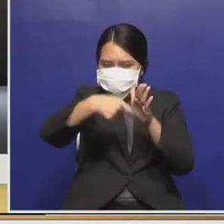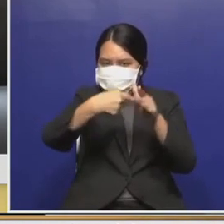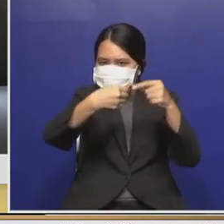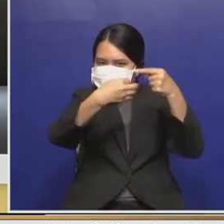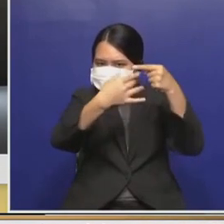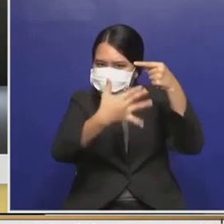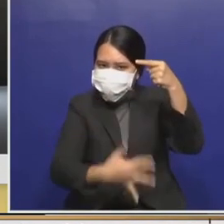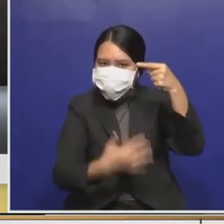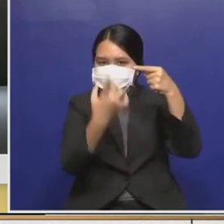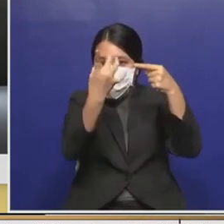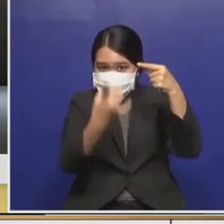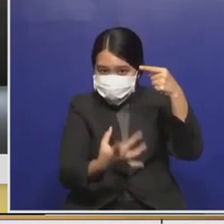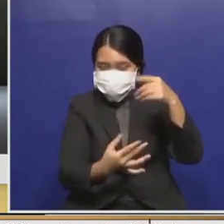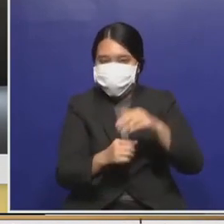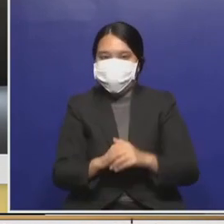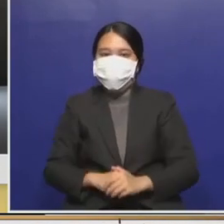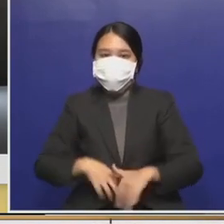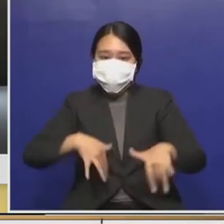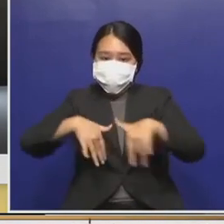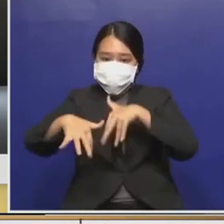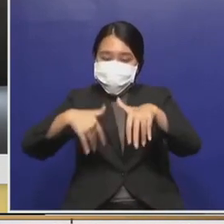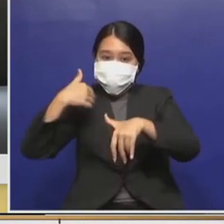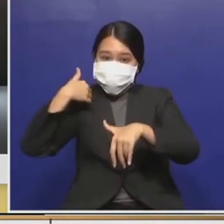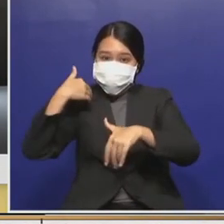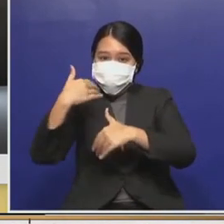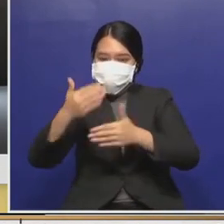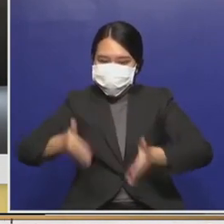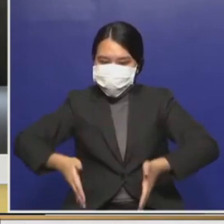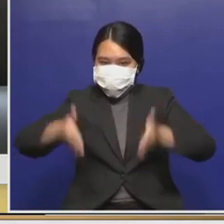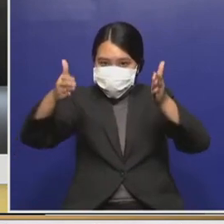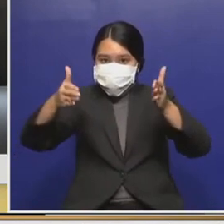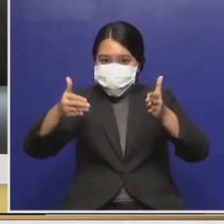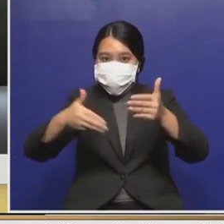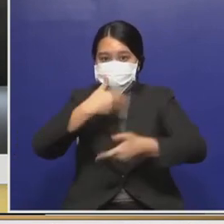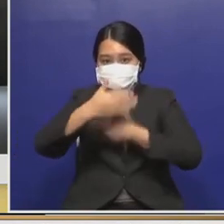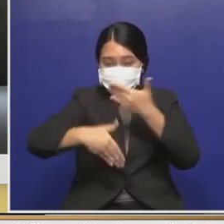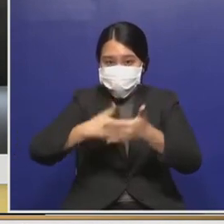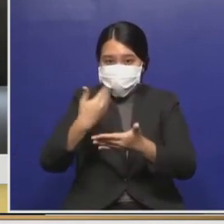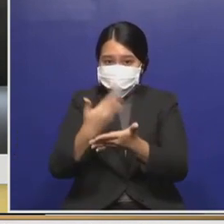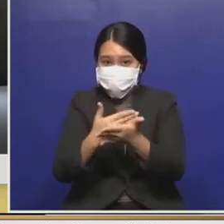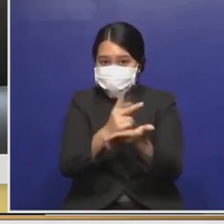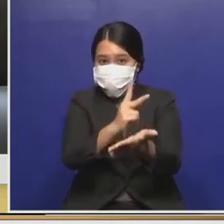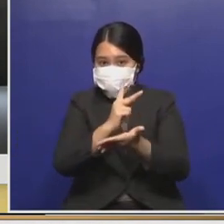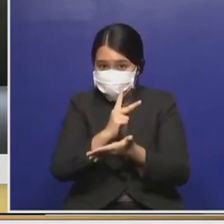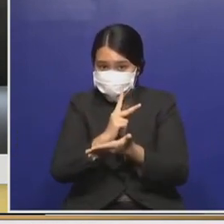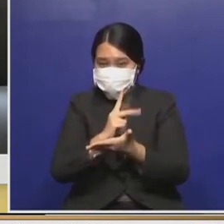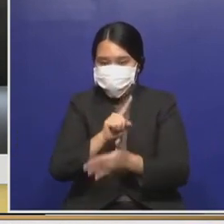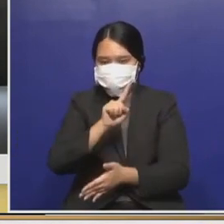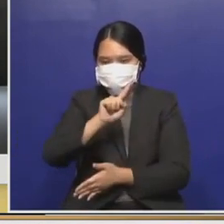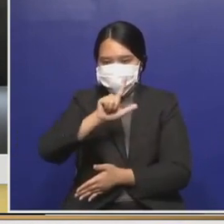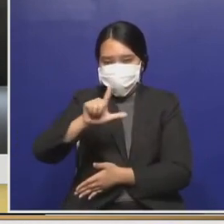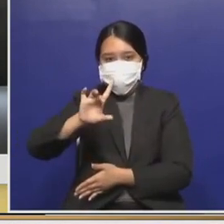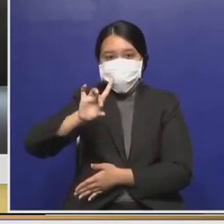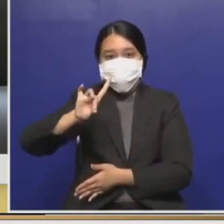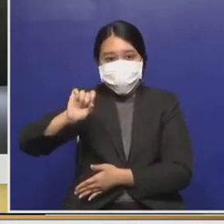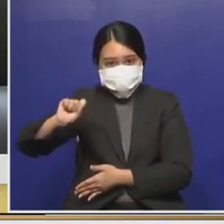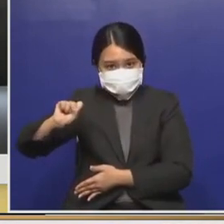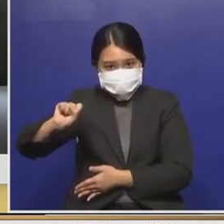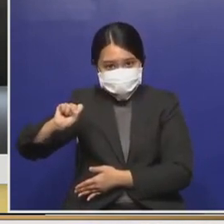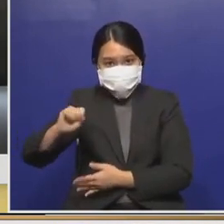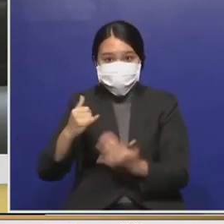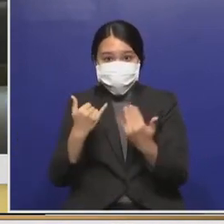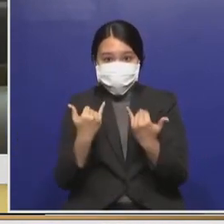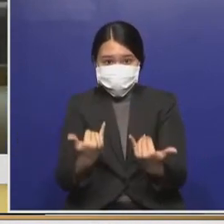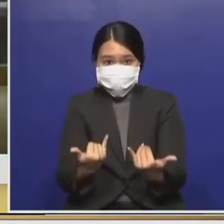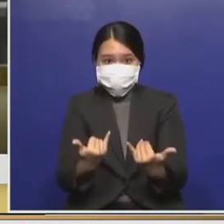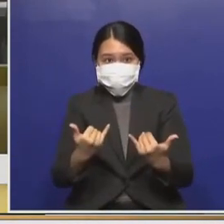ชาวบานเขามีห้องแถวค้าขายกู้คร้าน 8วันนี้ทรส